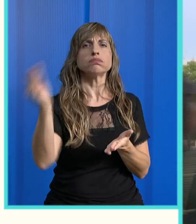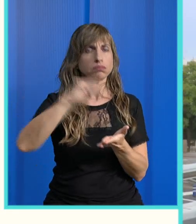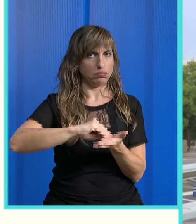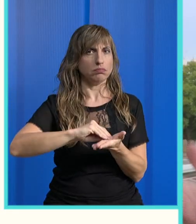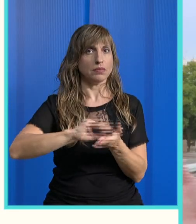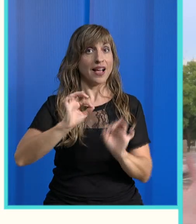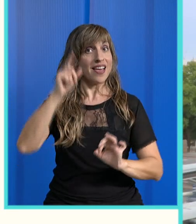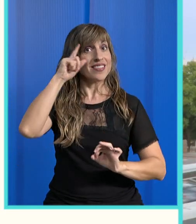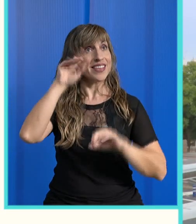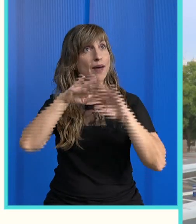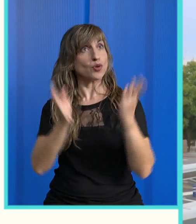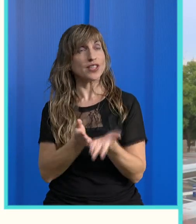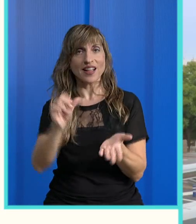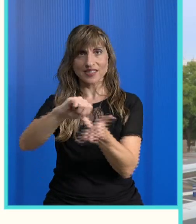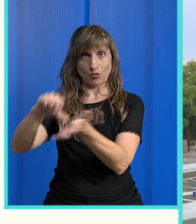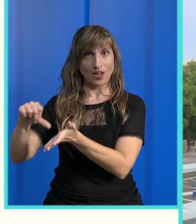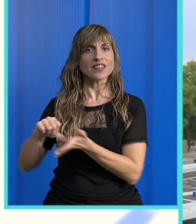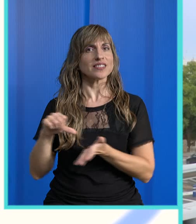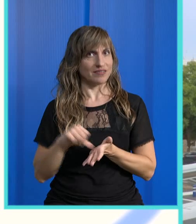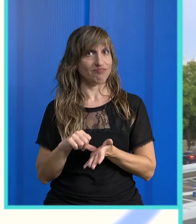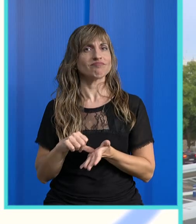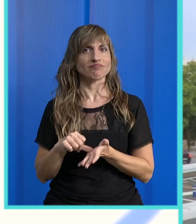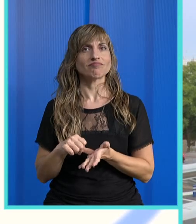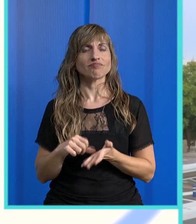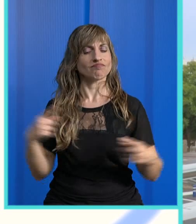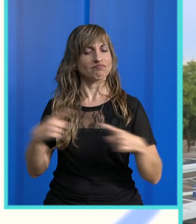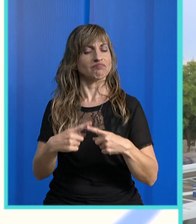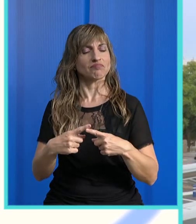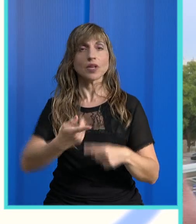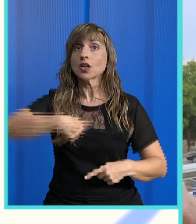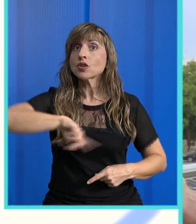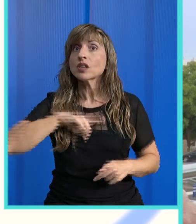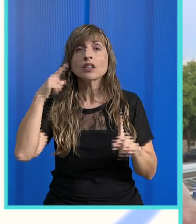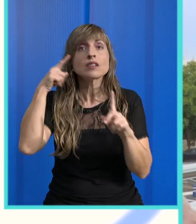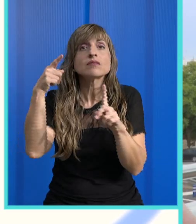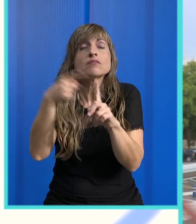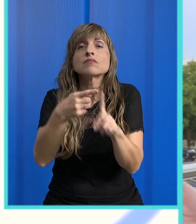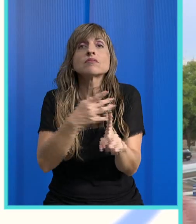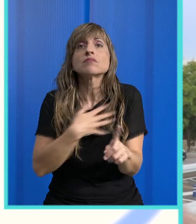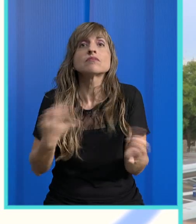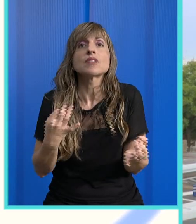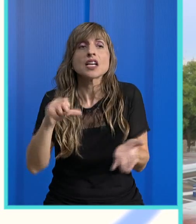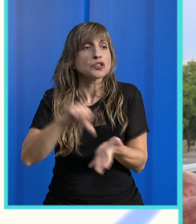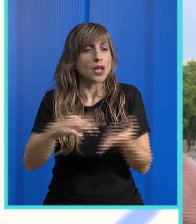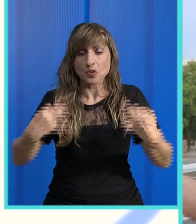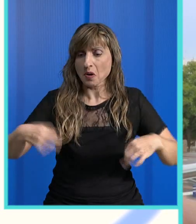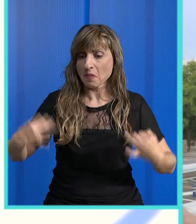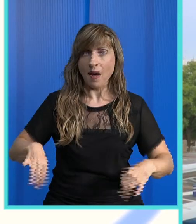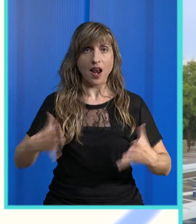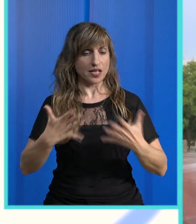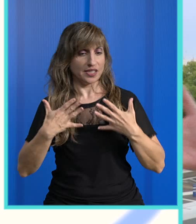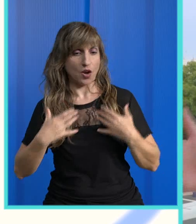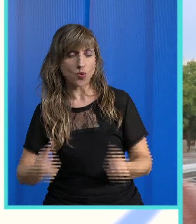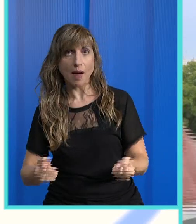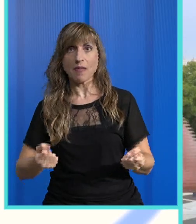del Dia Mundial de les Ciutats perquè, de fet, el que nosaltres reivindiquem i volem és una ciutat normal, una ciutat habitable, una ciutat saludable